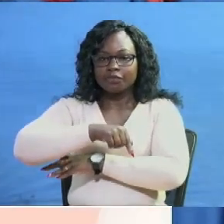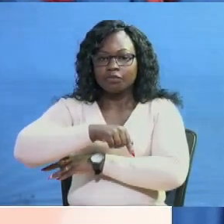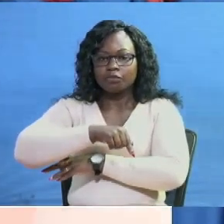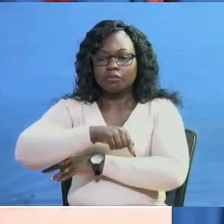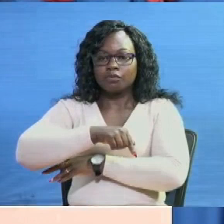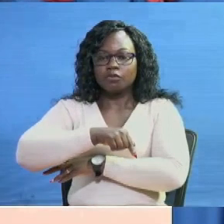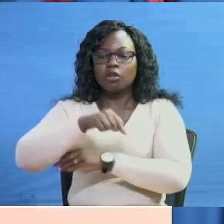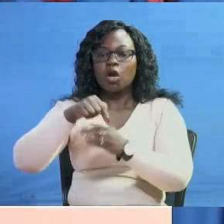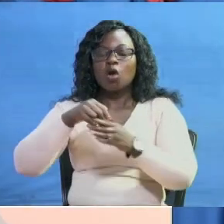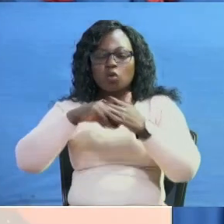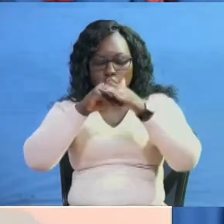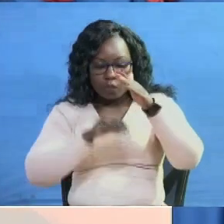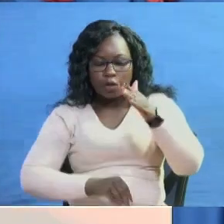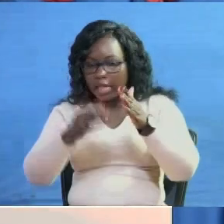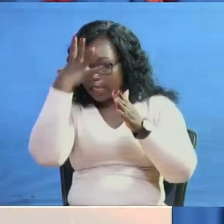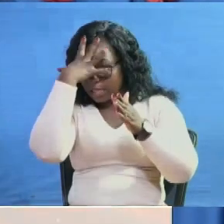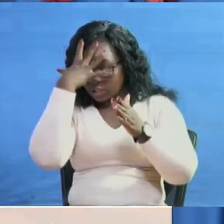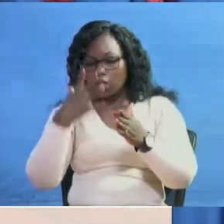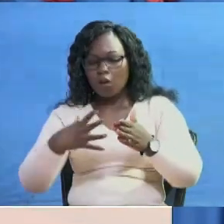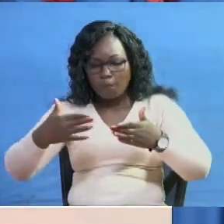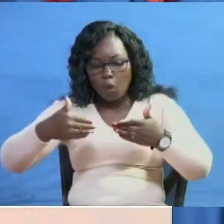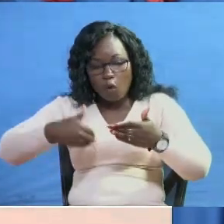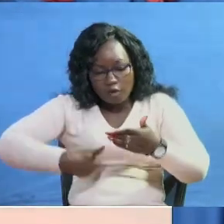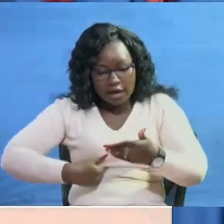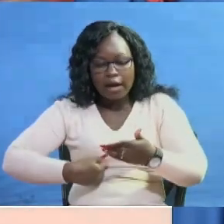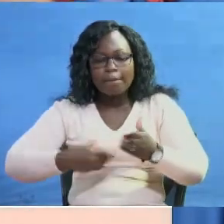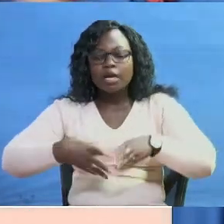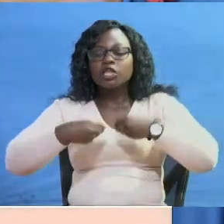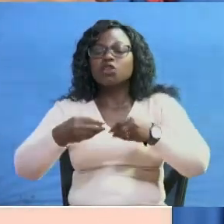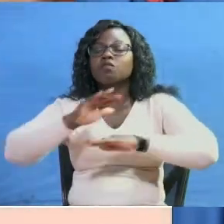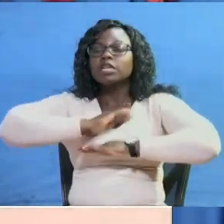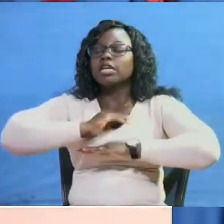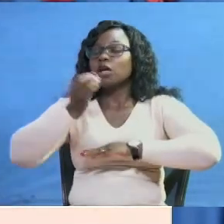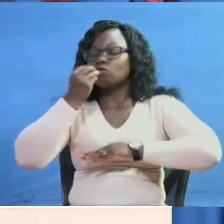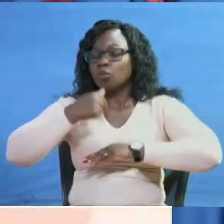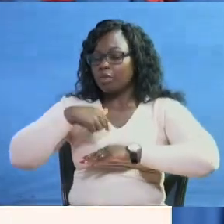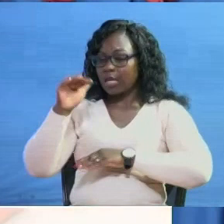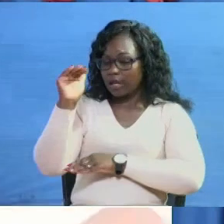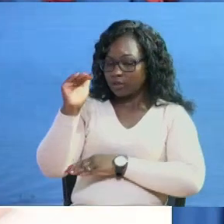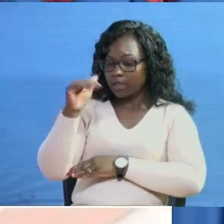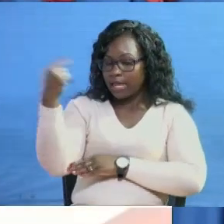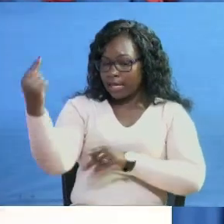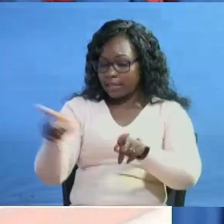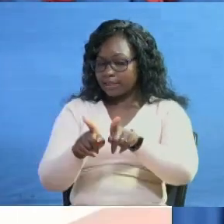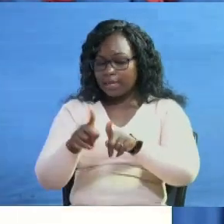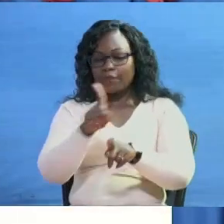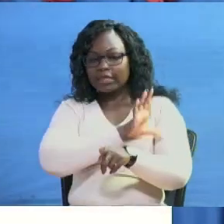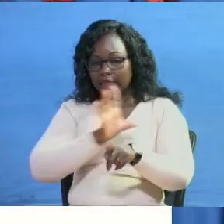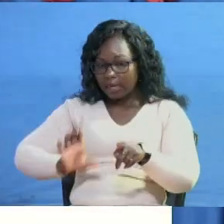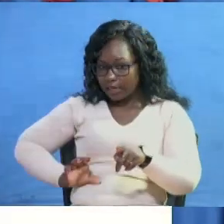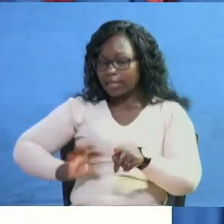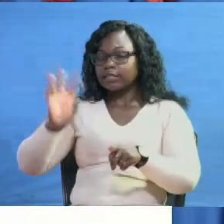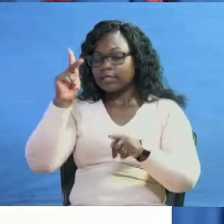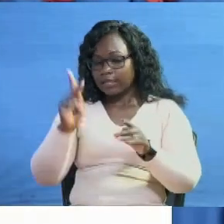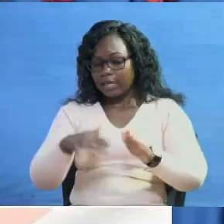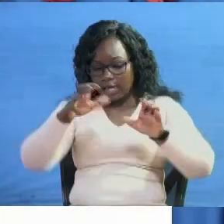eliminate the shame of hunger in our nation by making sure that we produce enough food. Mina waomba kama wa Kristo, kama wa Kenya, kama wa